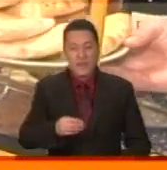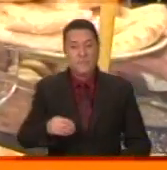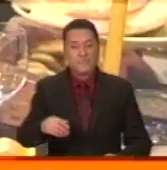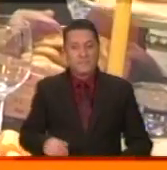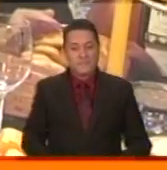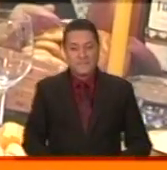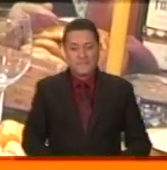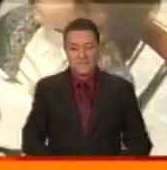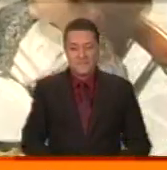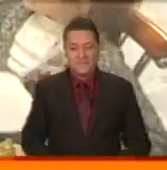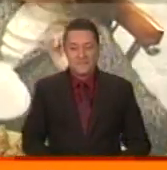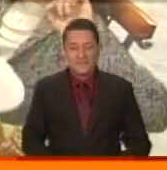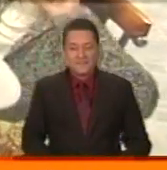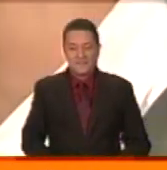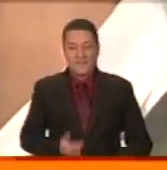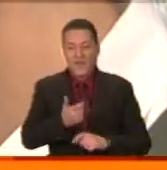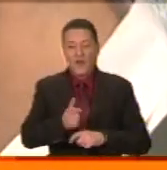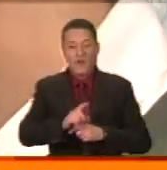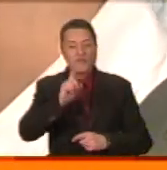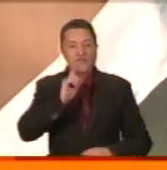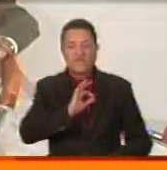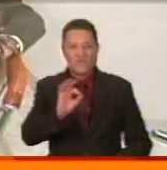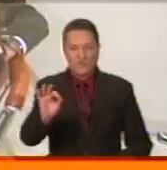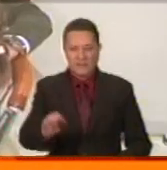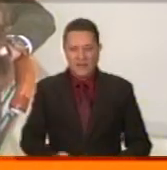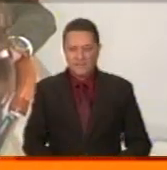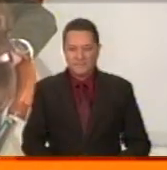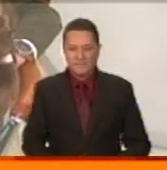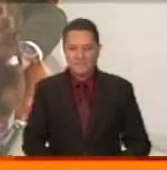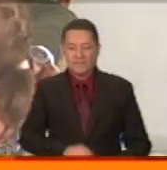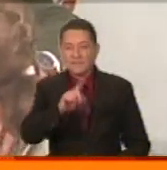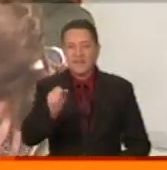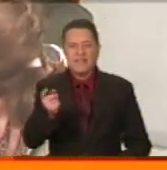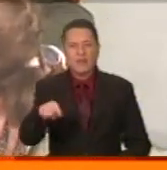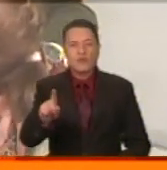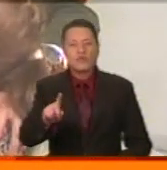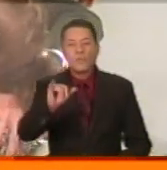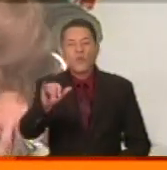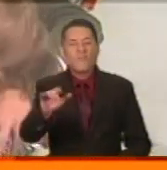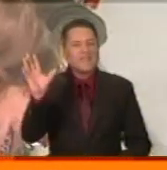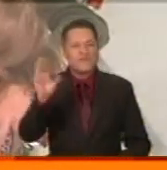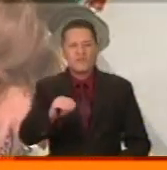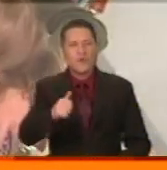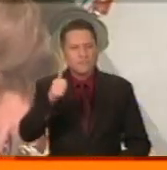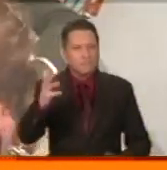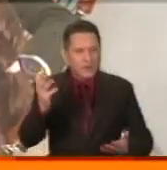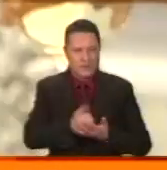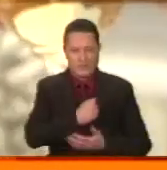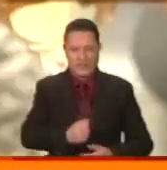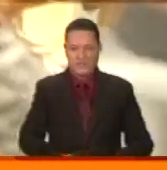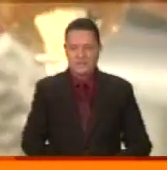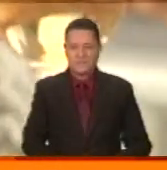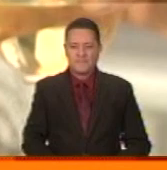Таля. Да, очень вкусно. За то, чтобы у вас все получилось. Получится у вас, получится и у